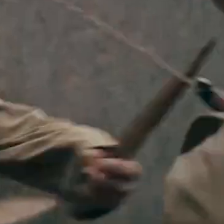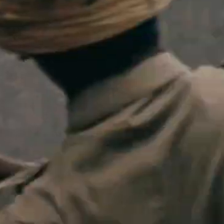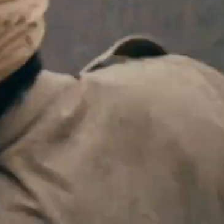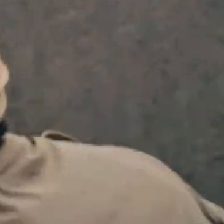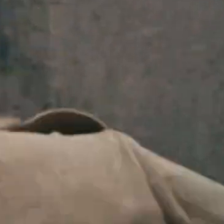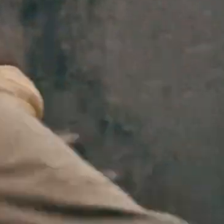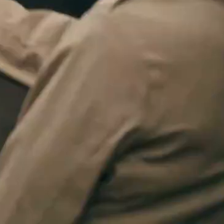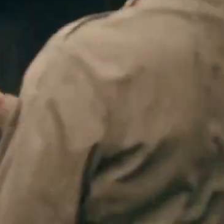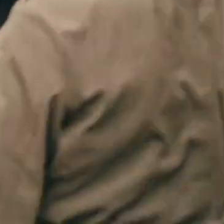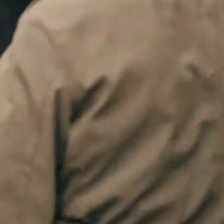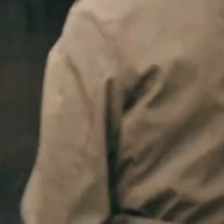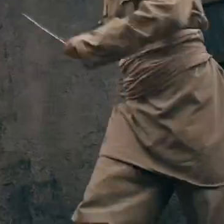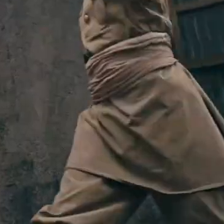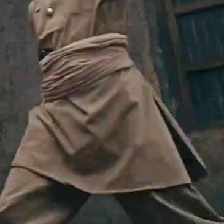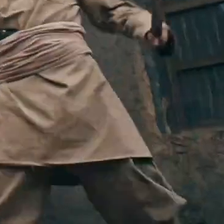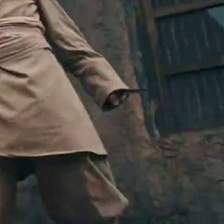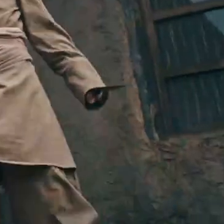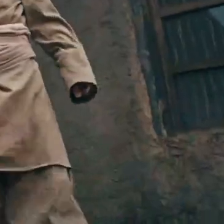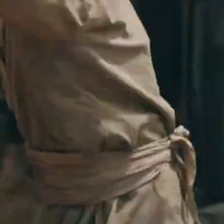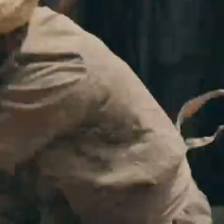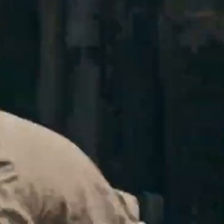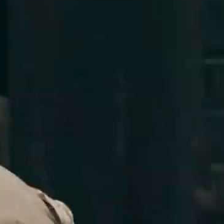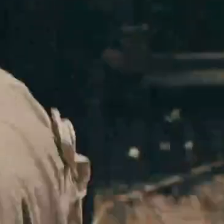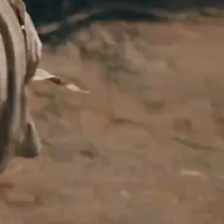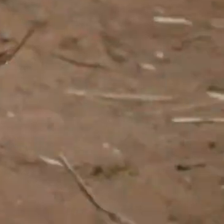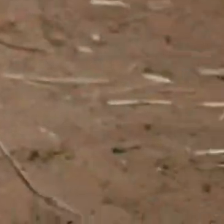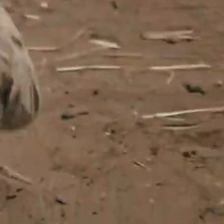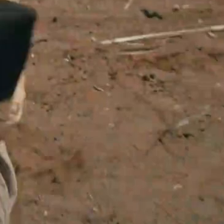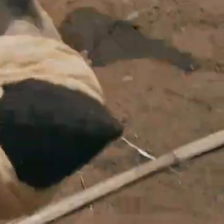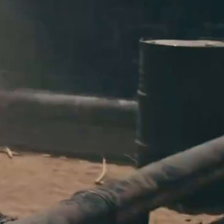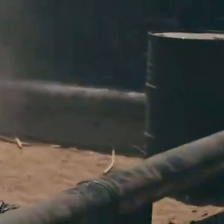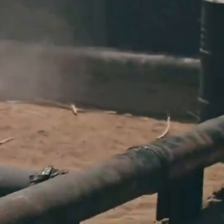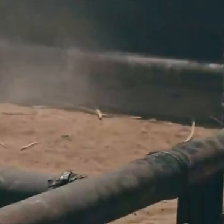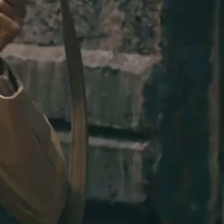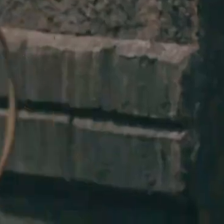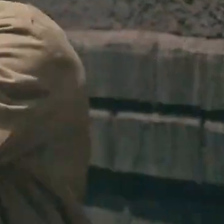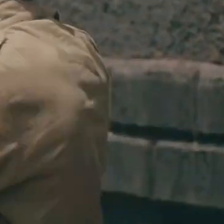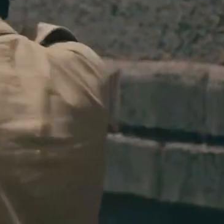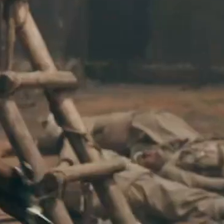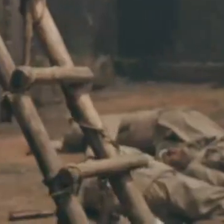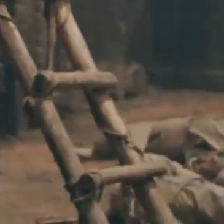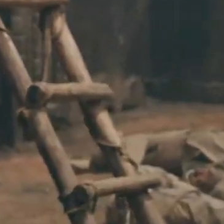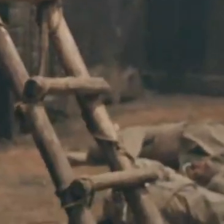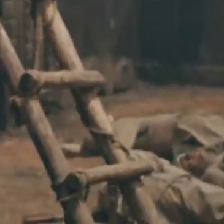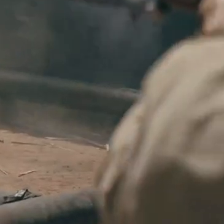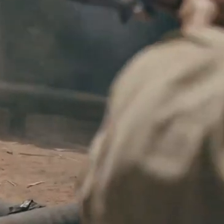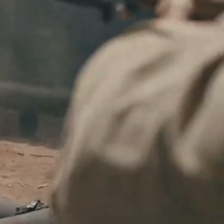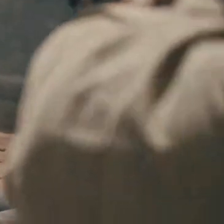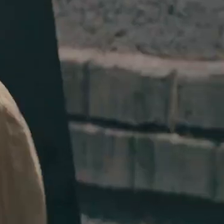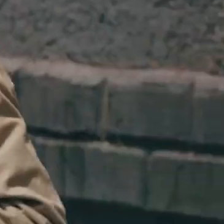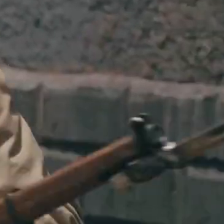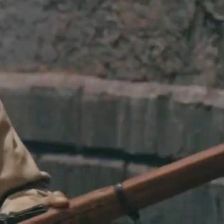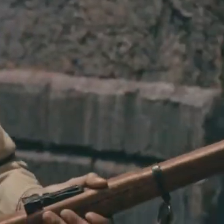Niyazi dövüştüğü genç Hintli'yi ayağından vurdu. Ali indirdiği Hintli'nin tüfeğiyle bir kapıdan çıkan askeri vurdu.